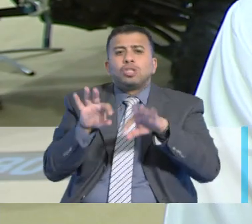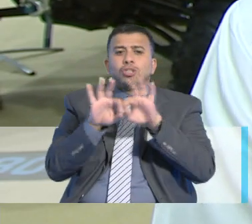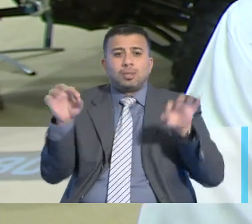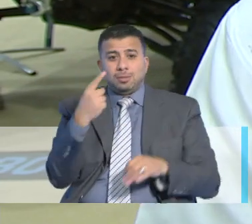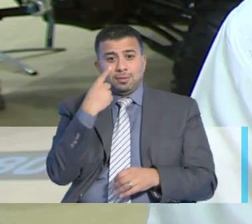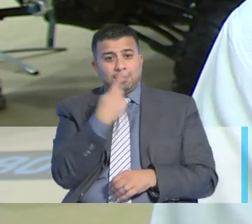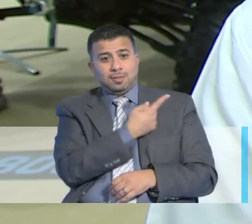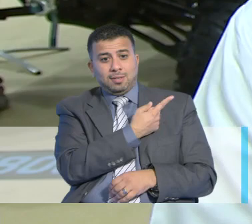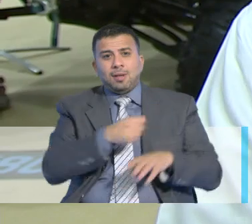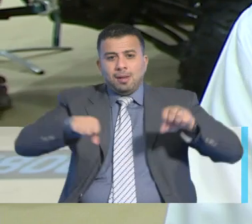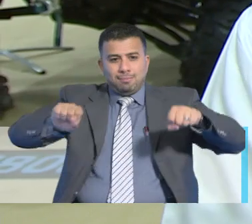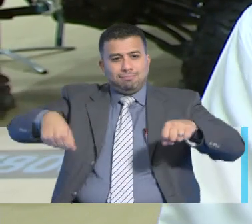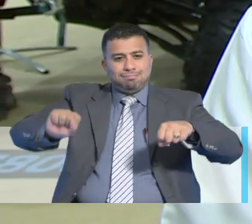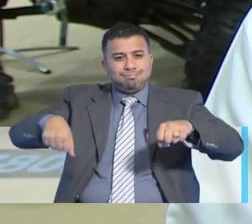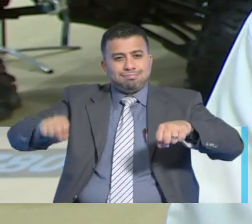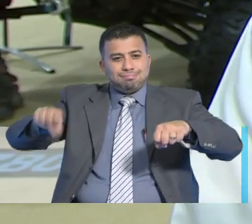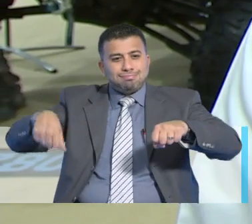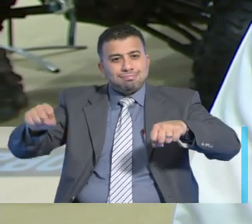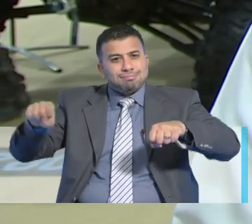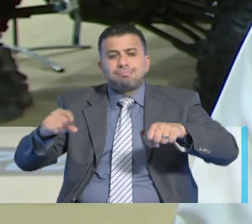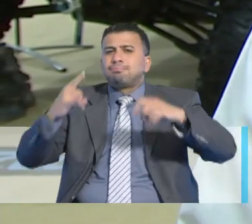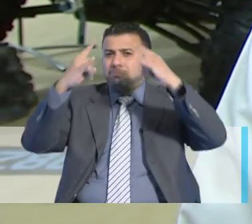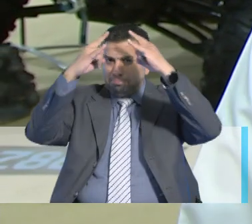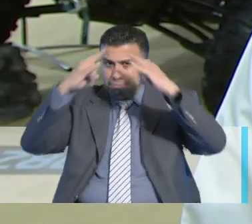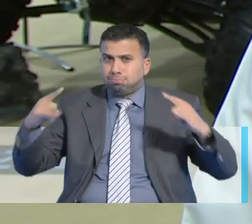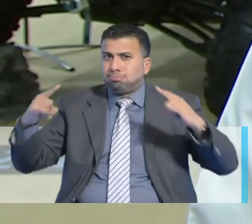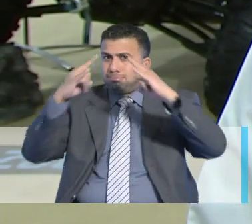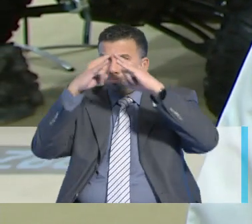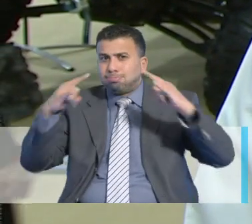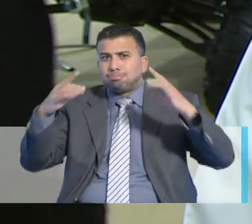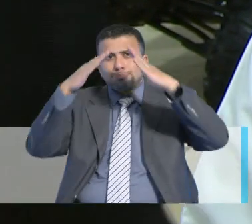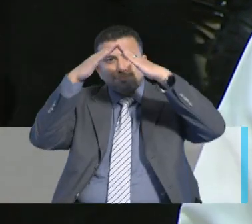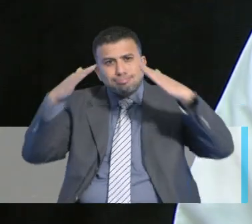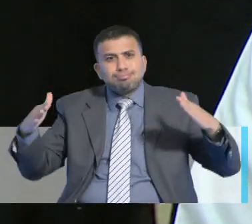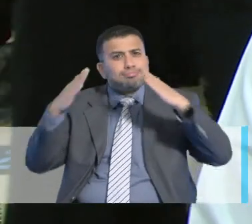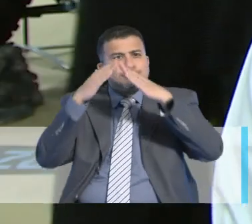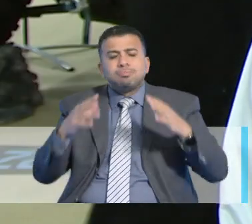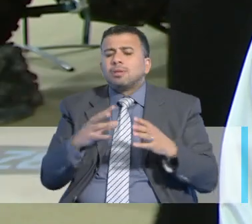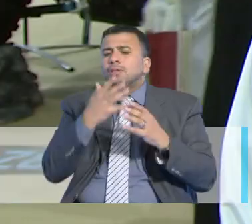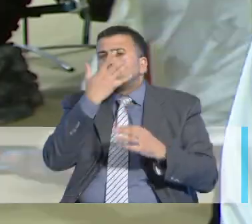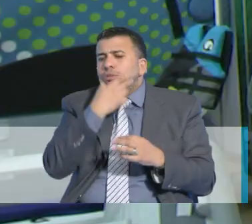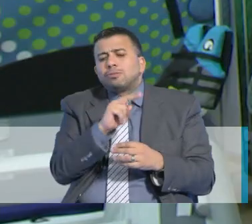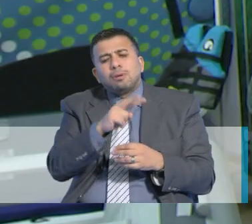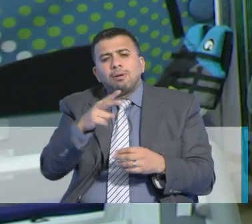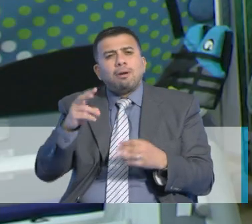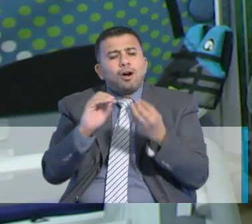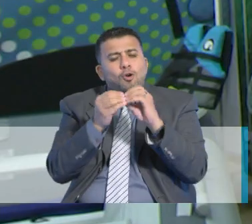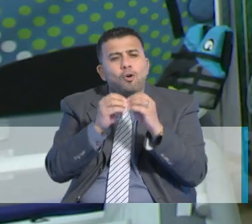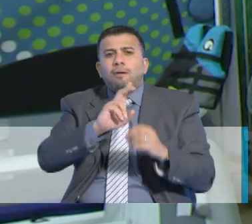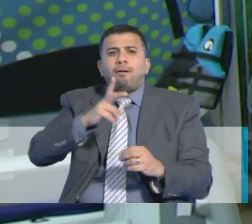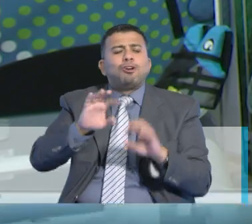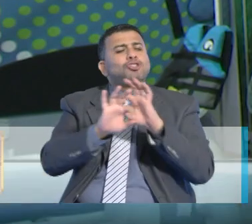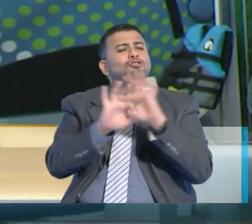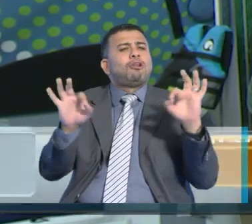هني الدراجات والخيم بجميع أنواعها وبجميع أشكالها موجودة في المعرض. احنا في الشركة يمكن